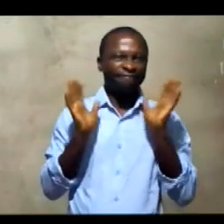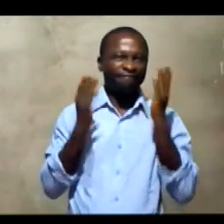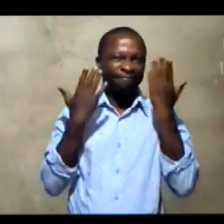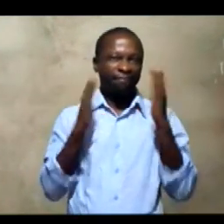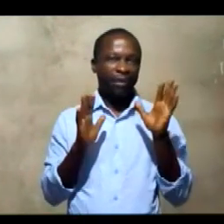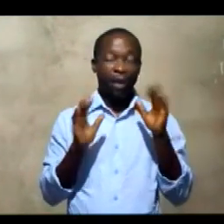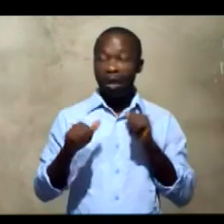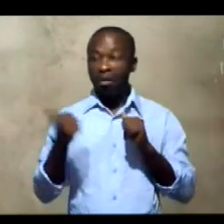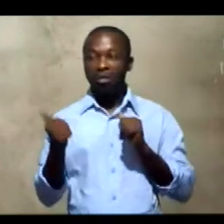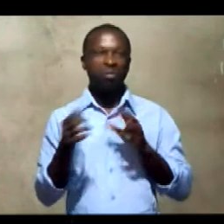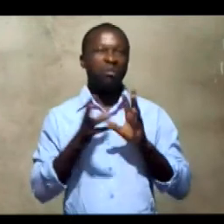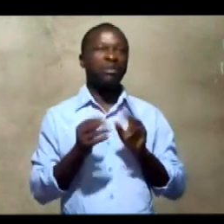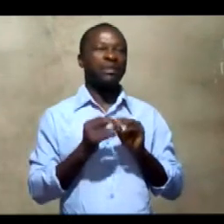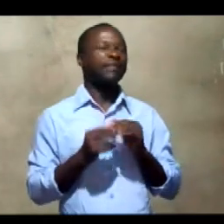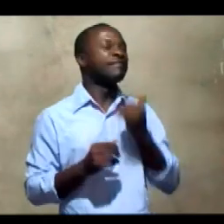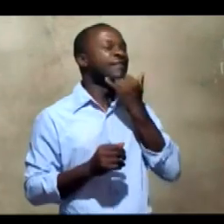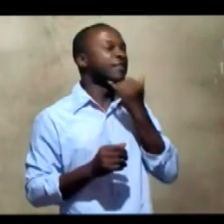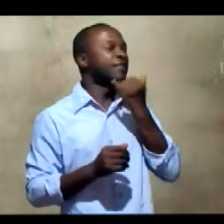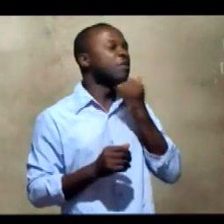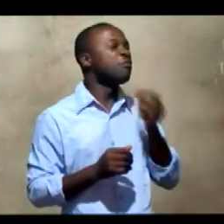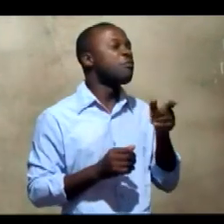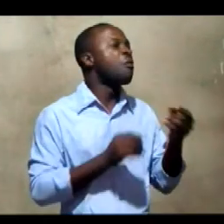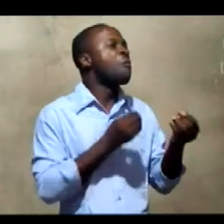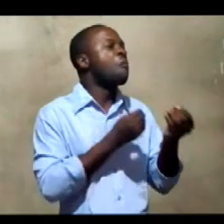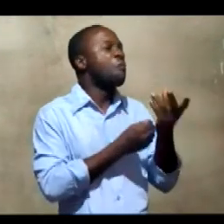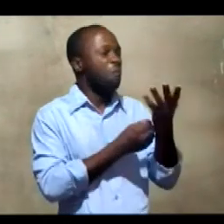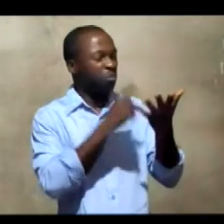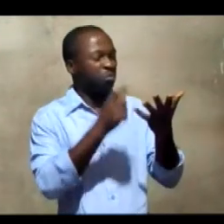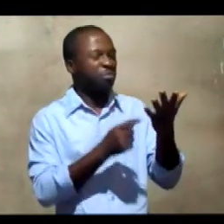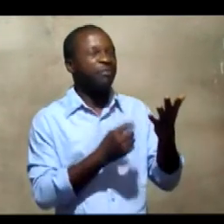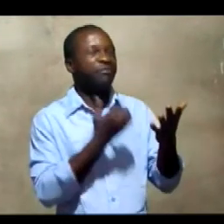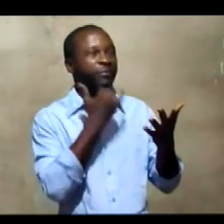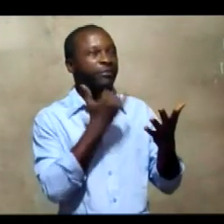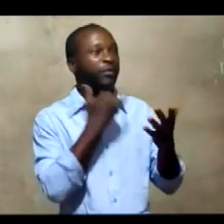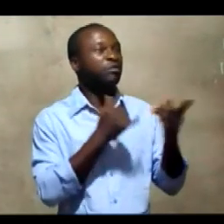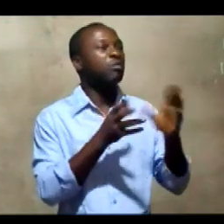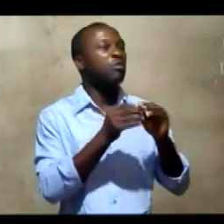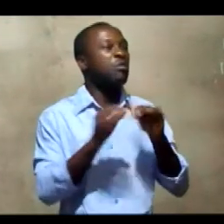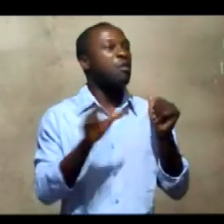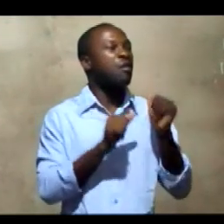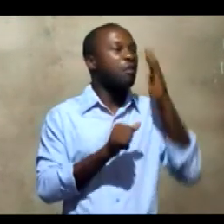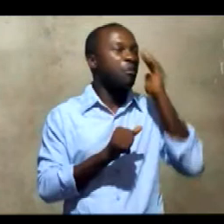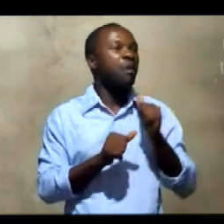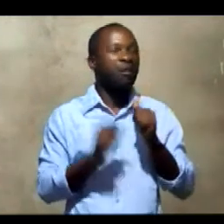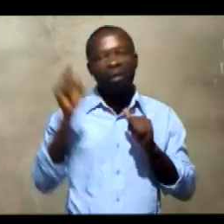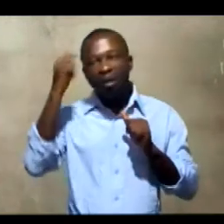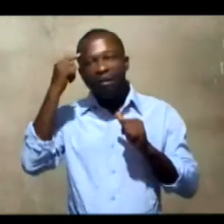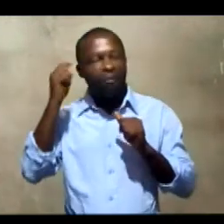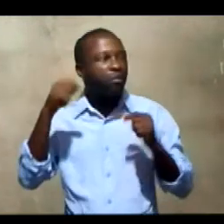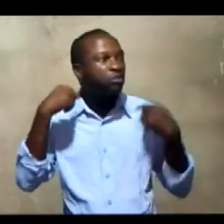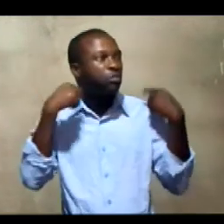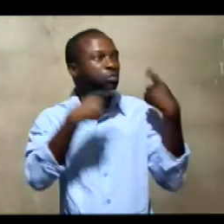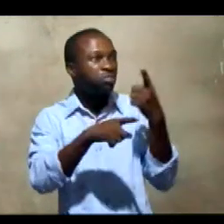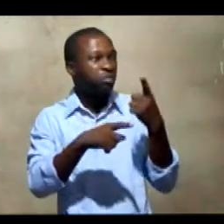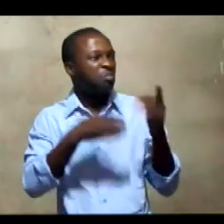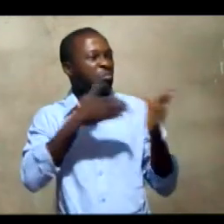en raison des entraves vécues durant la constitution des dossiers de candidature pour les élections législatives et municipales.